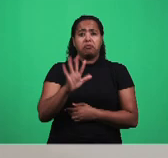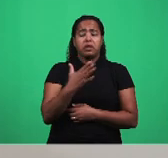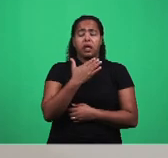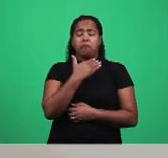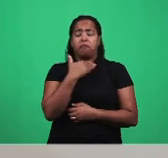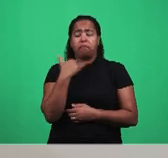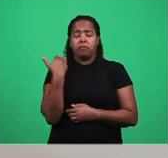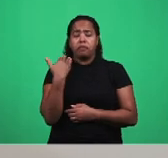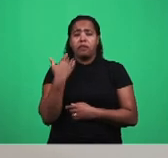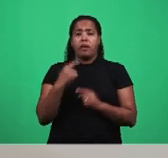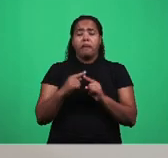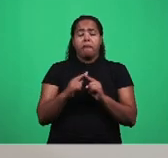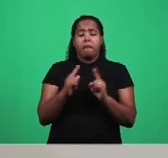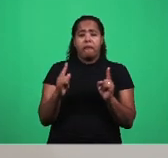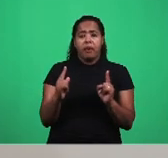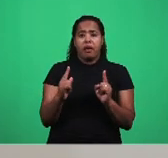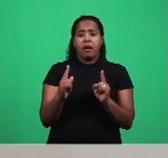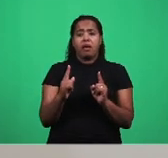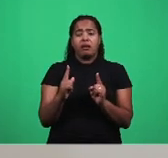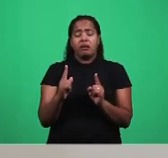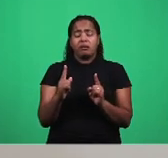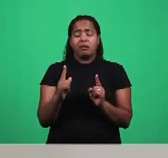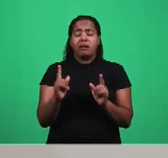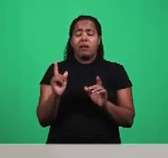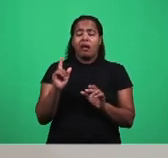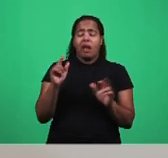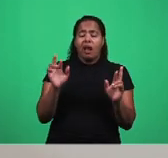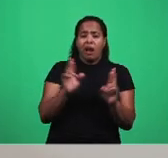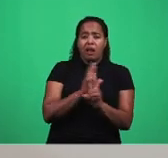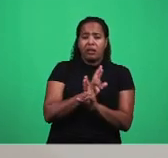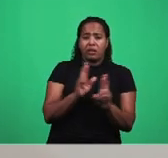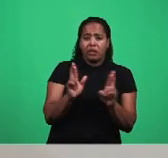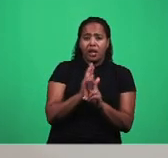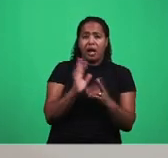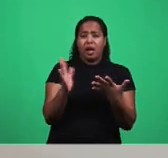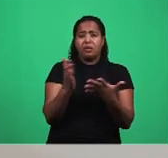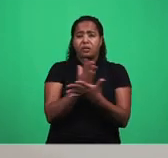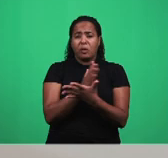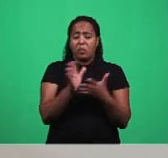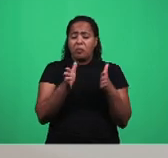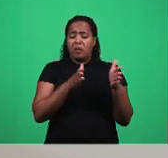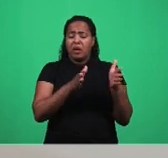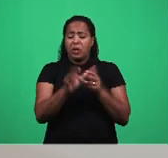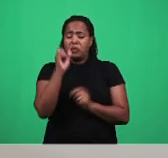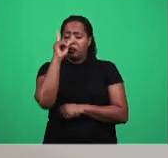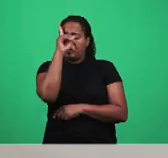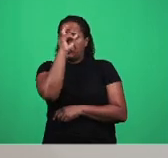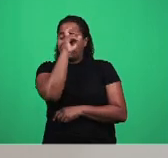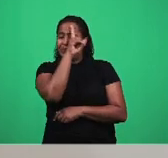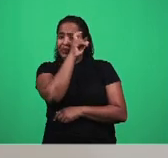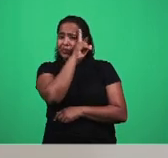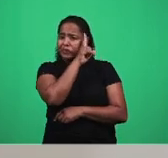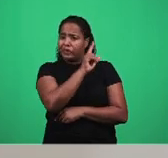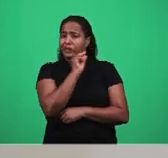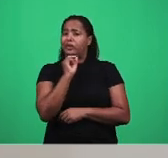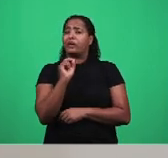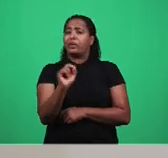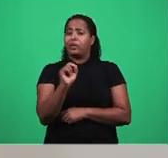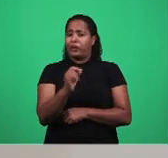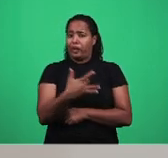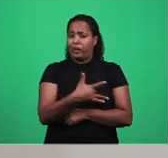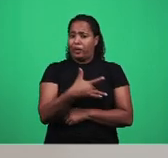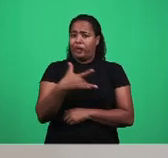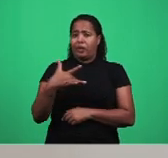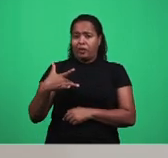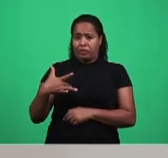partis, qui vivent encore des circonstances très difficiles par rapport à la santé. Nous avons